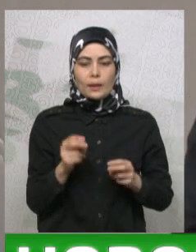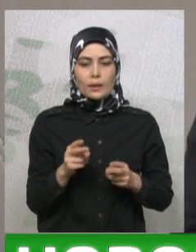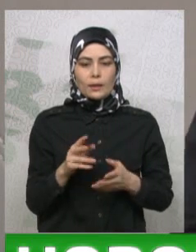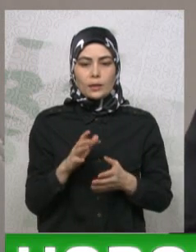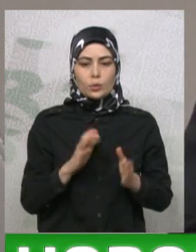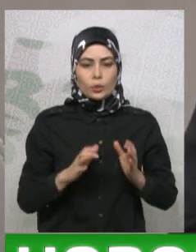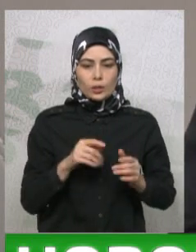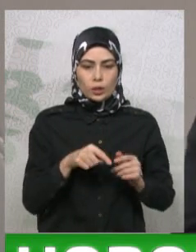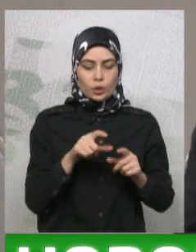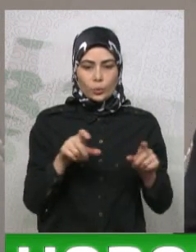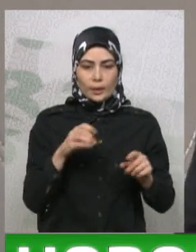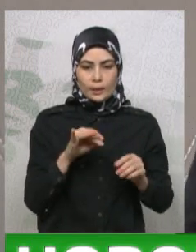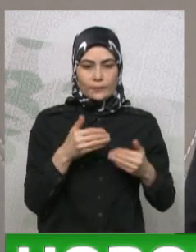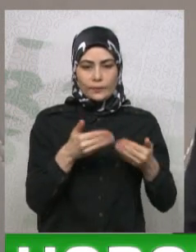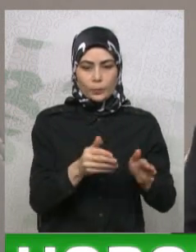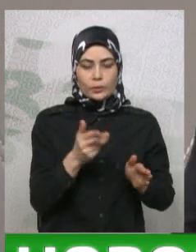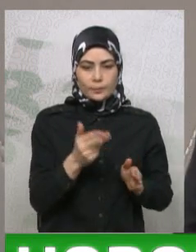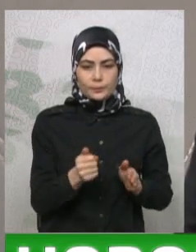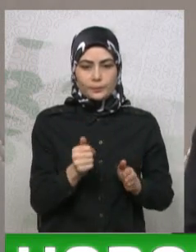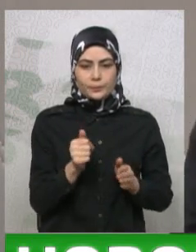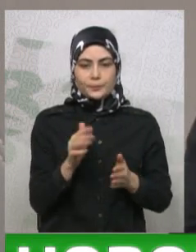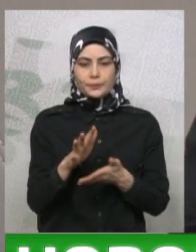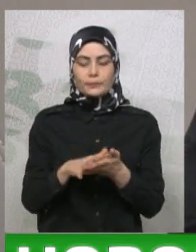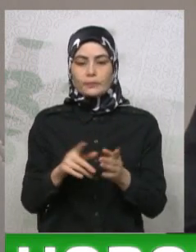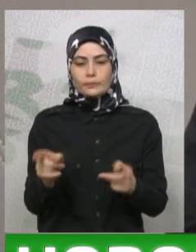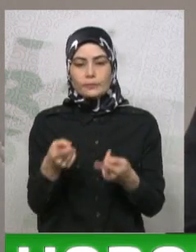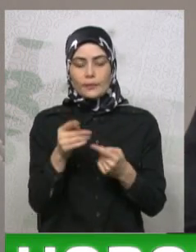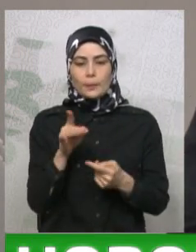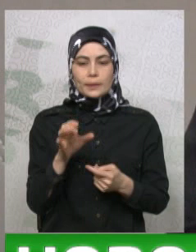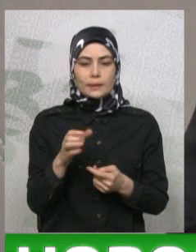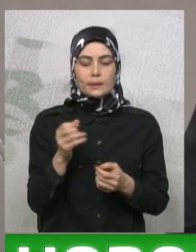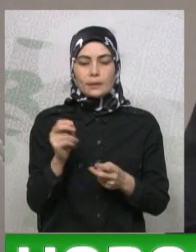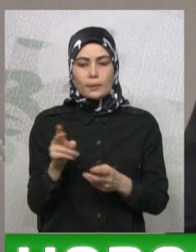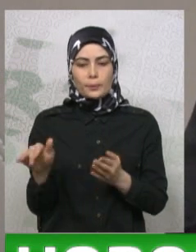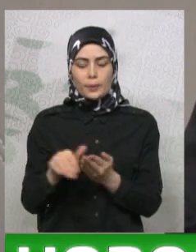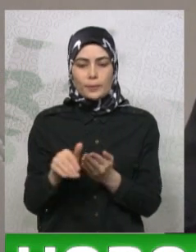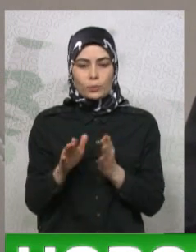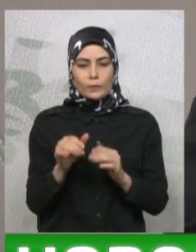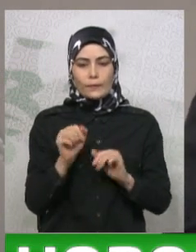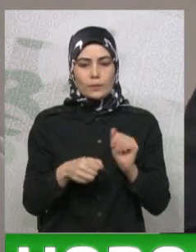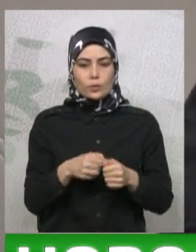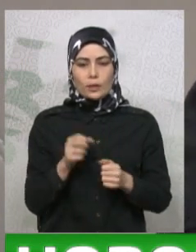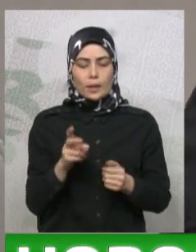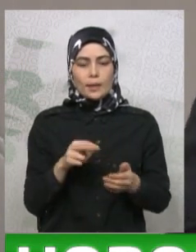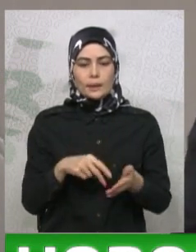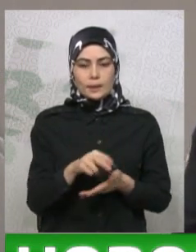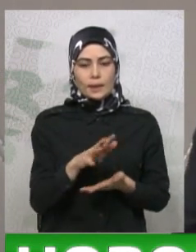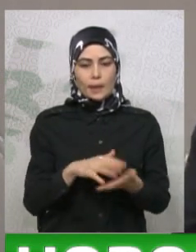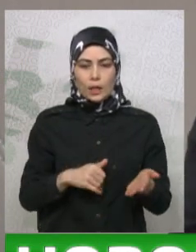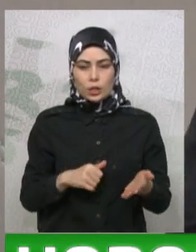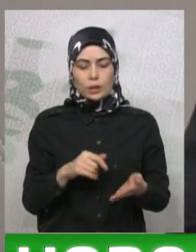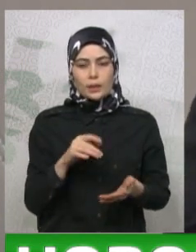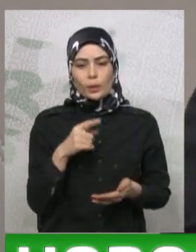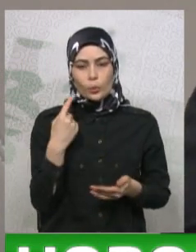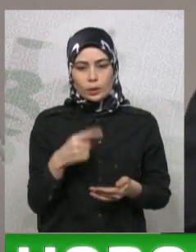и обучающихся в школе будет немножко шире, и, собственно, у них будет возможность как идти и в